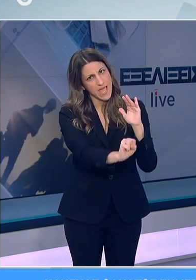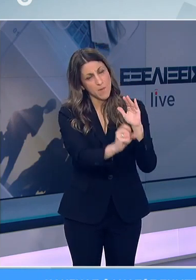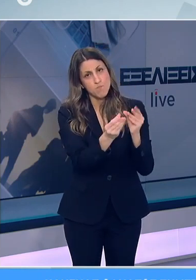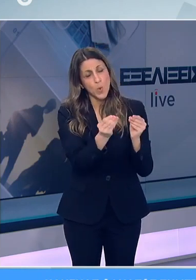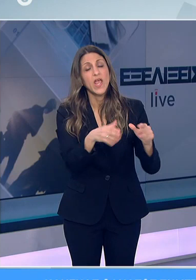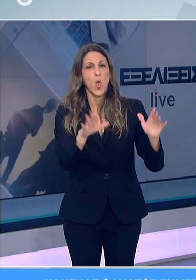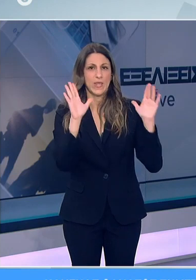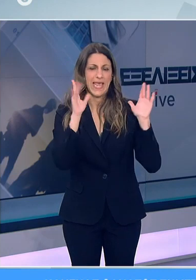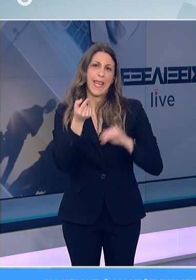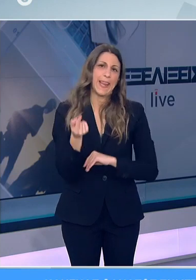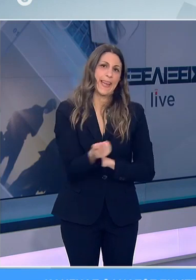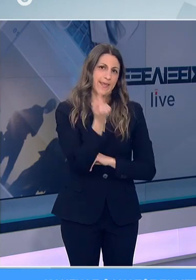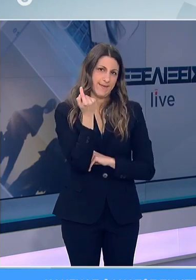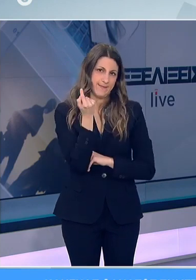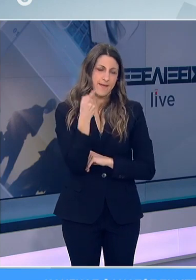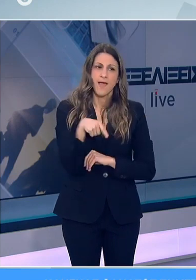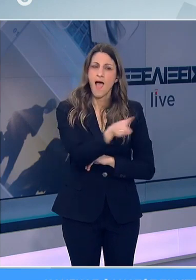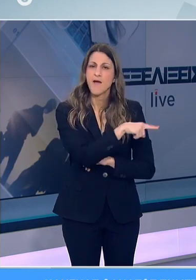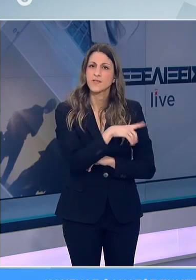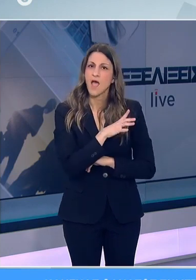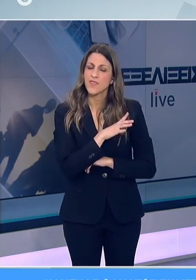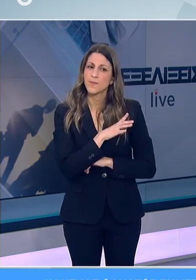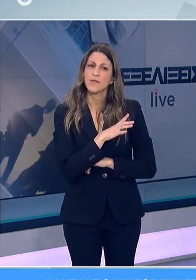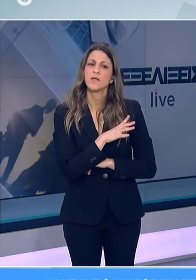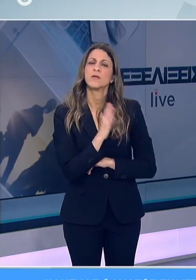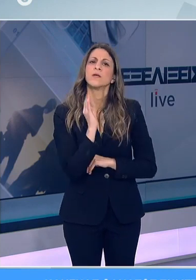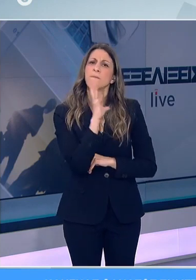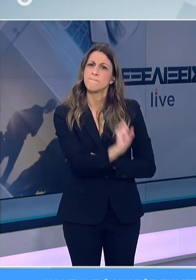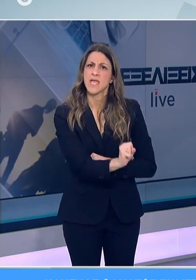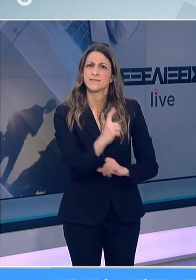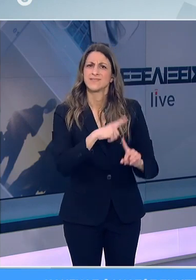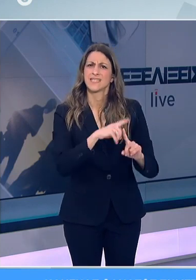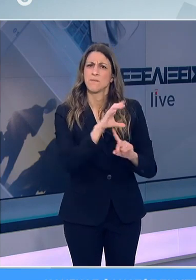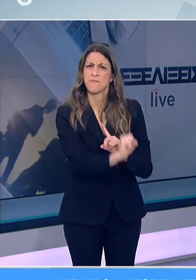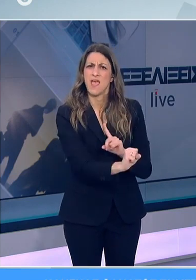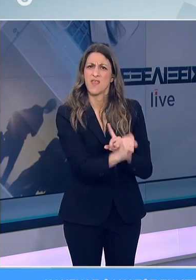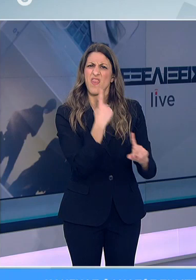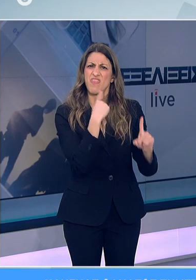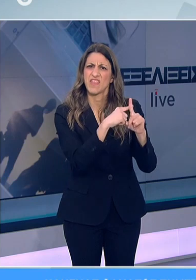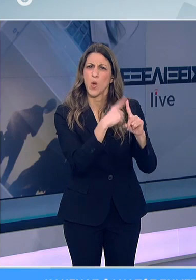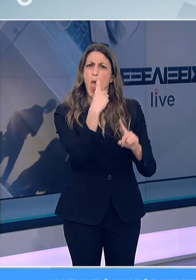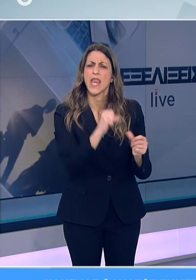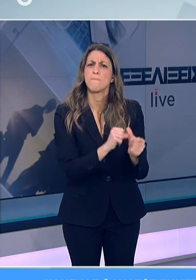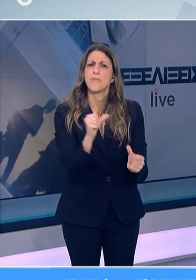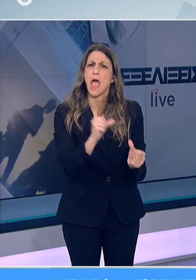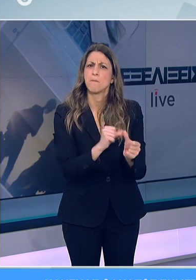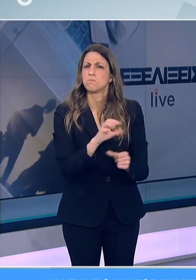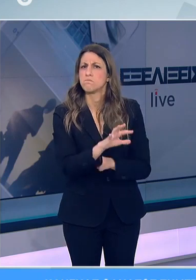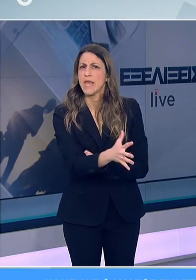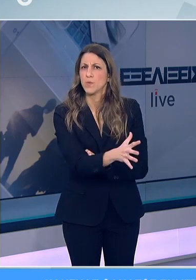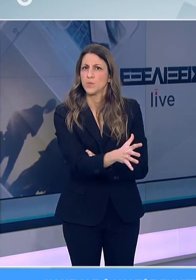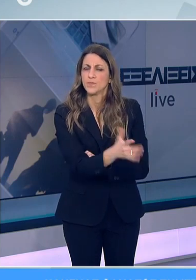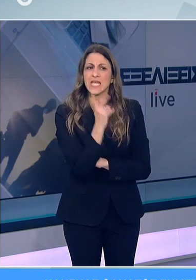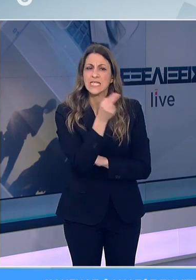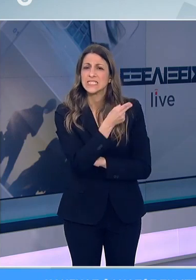πολλοί. Είναι λίγοι άνθρωποι που διατηρούν θετική την ανίχνευση του ιού για ένα μήνα. Δεν ξέρουμε τι ακριβώς